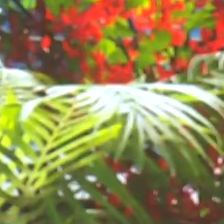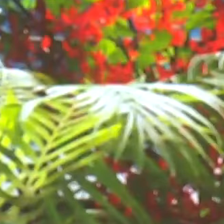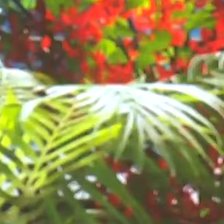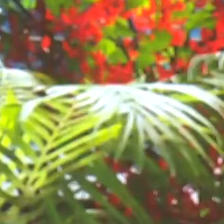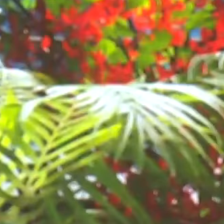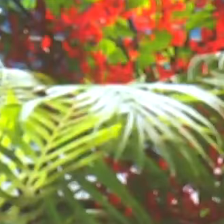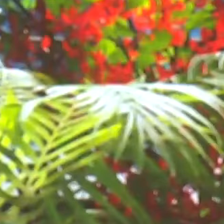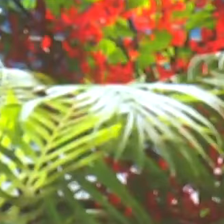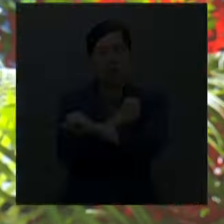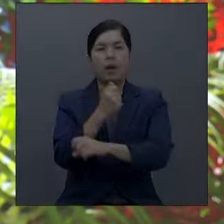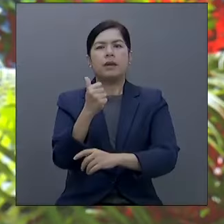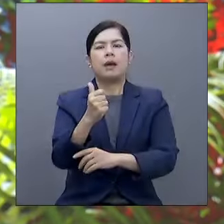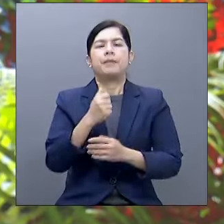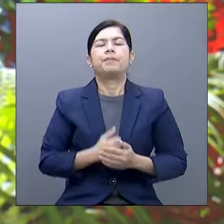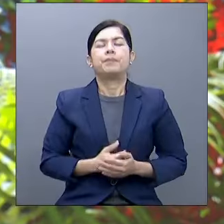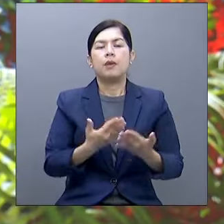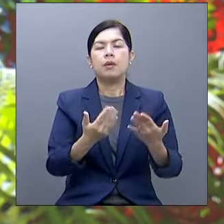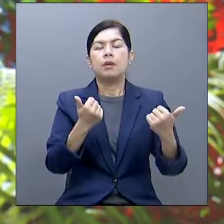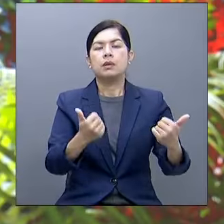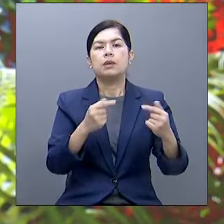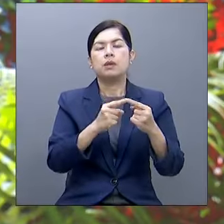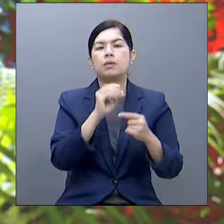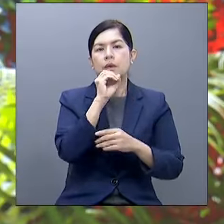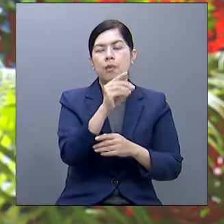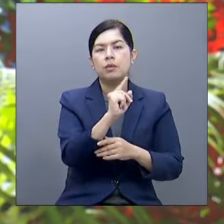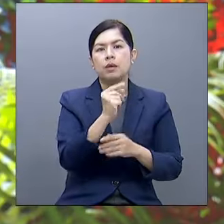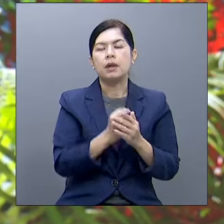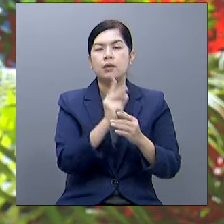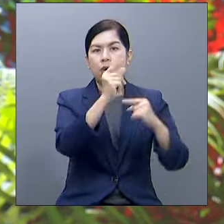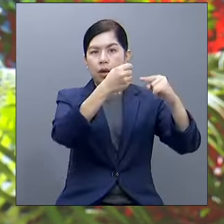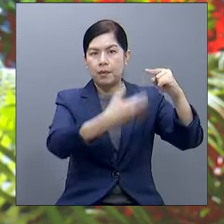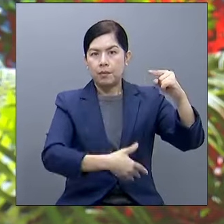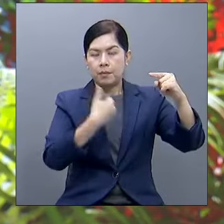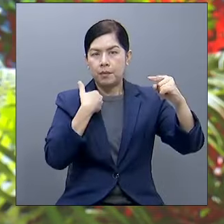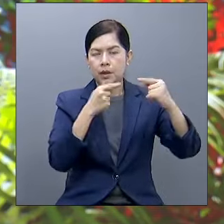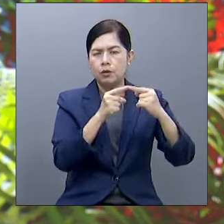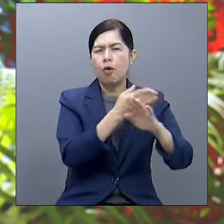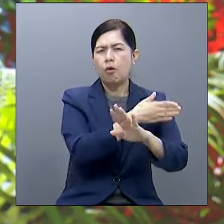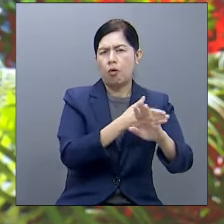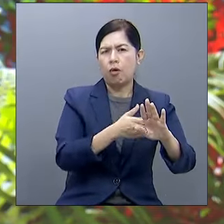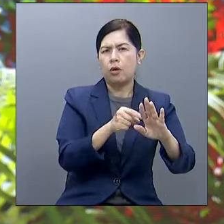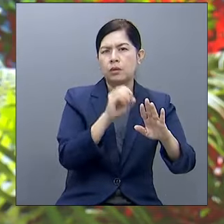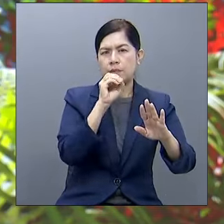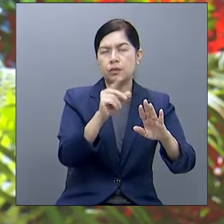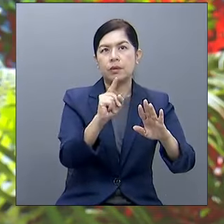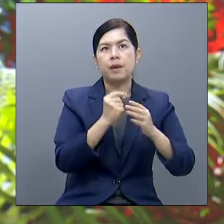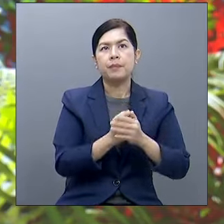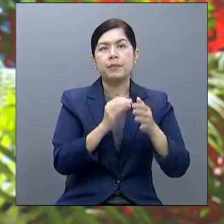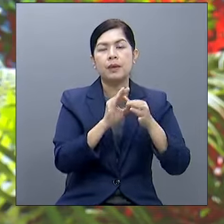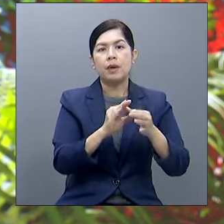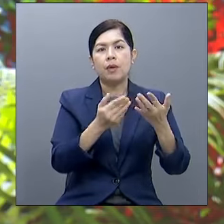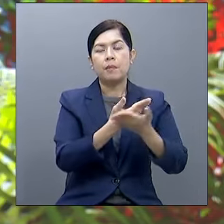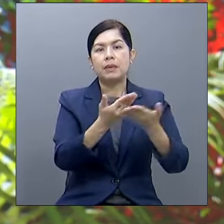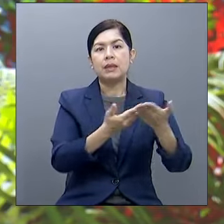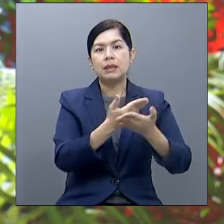รู้ทันกันได้ค่ะคุณผู้ชมอย่างที่ปรากฏในเป็นข่าวนะคะในไม่กี่วันก่อนหน้านี้ค่ะก็คือการตัดสินคดีของน